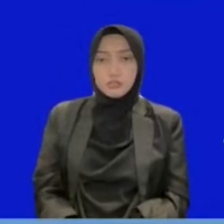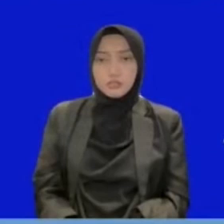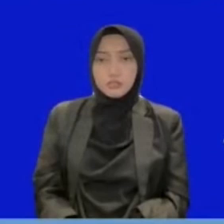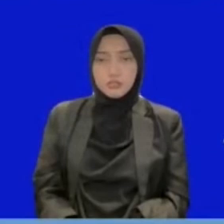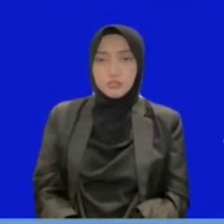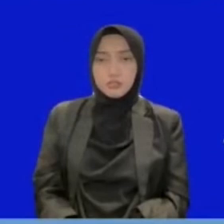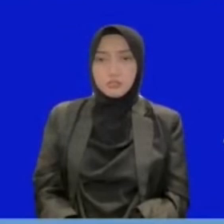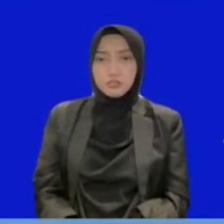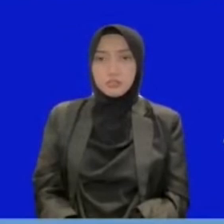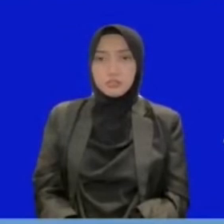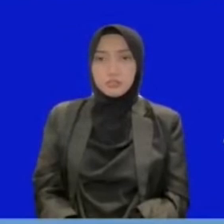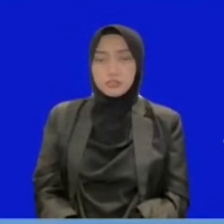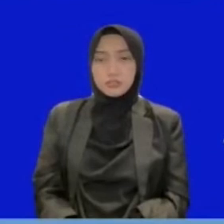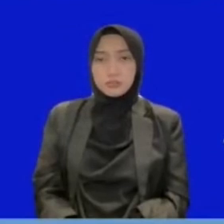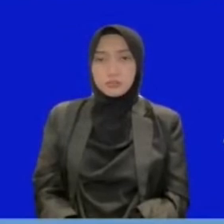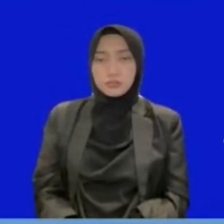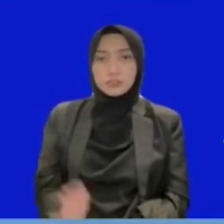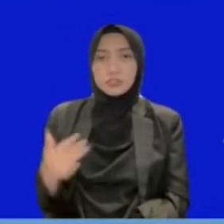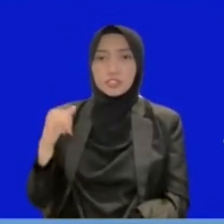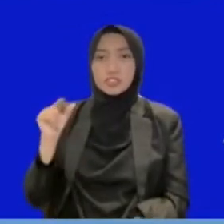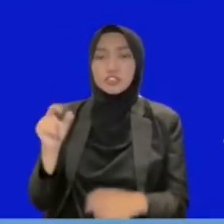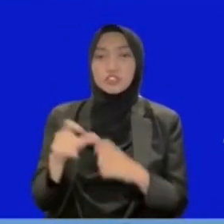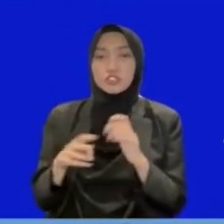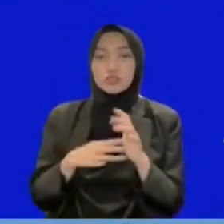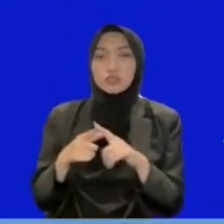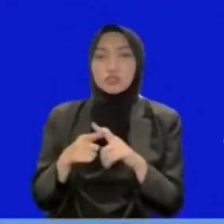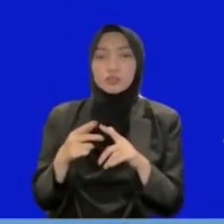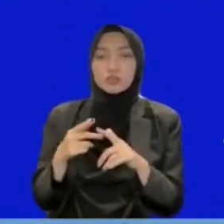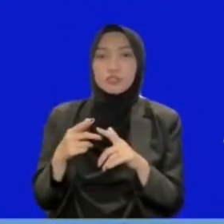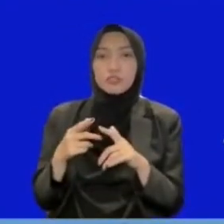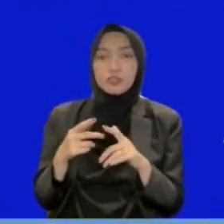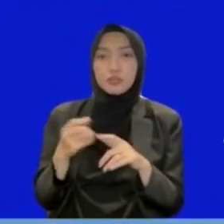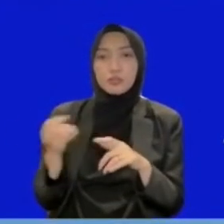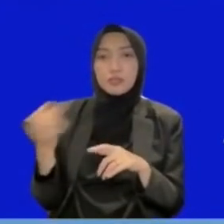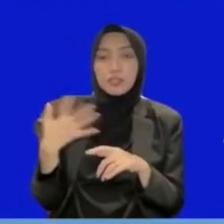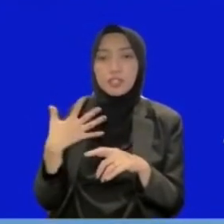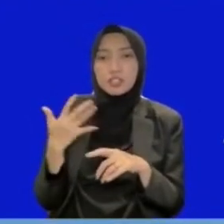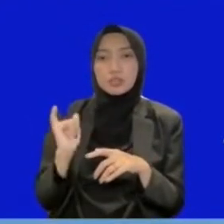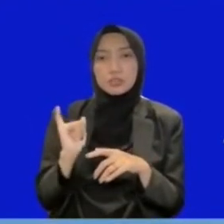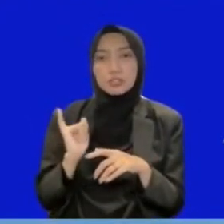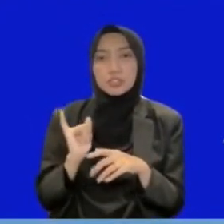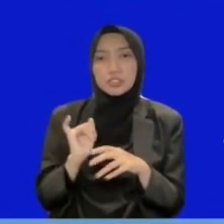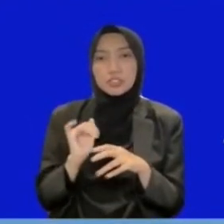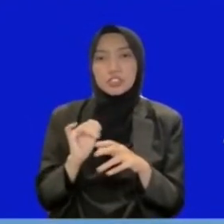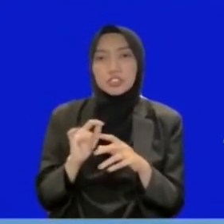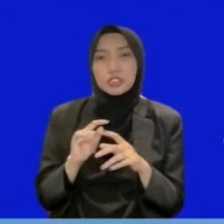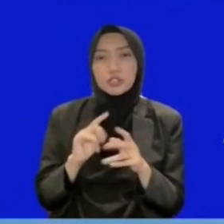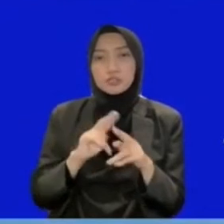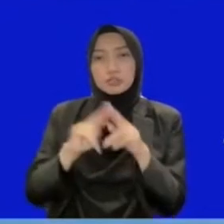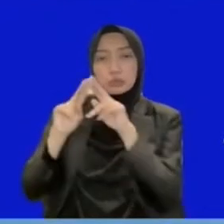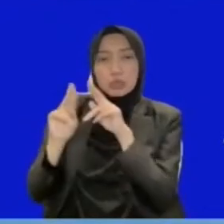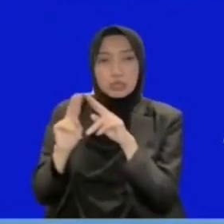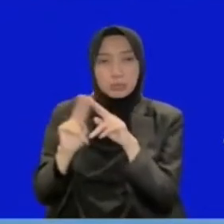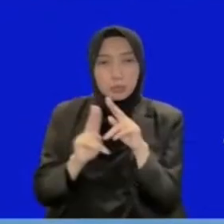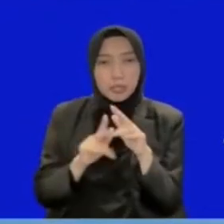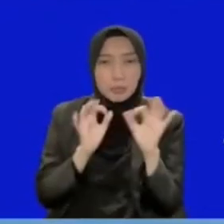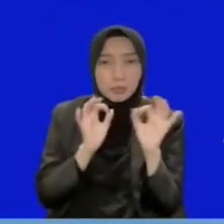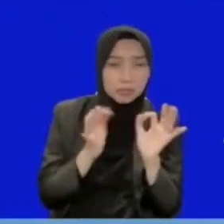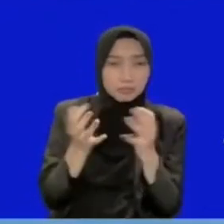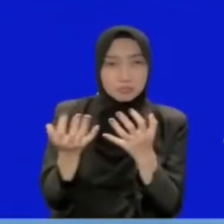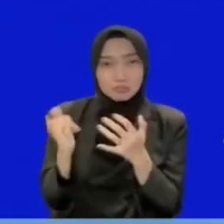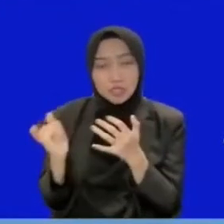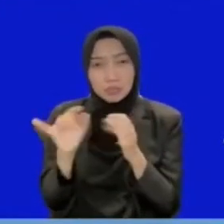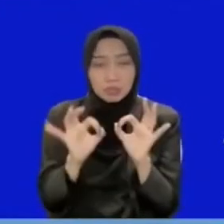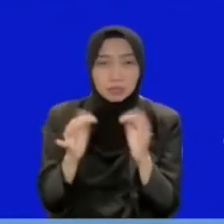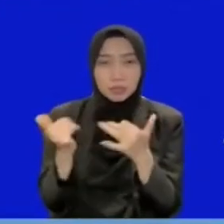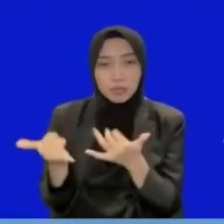mohon dikoreksi, ini kan tadi seperti Mas Jusman bilang masih ada apa ya istilahnya formulasi yang tepat itu seperti apa. Mungkin di sini nanti